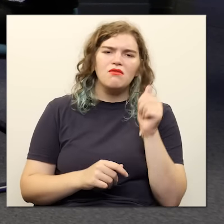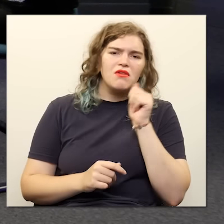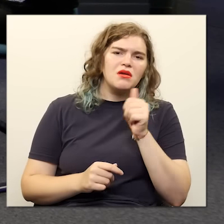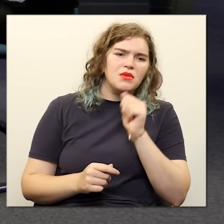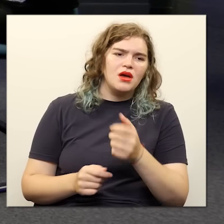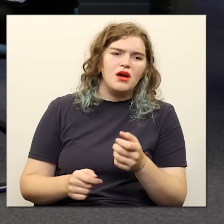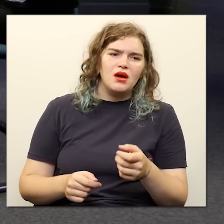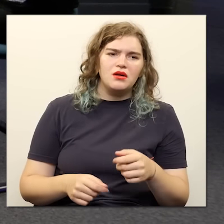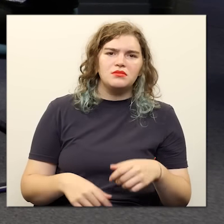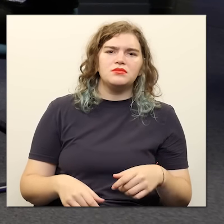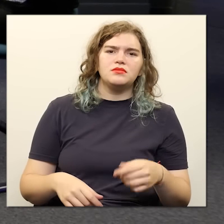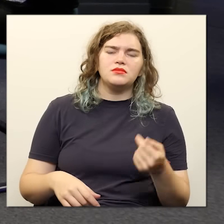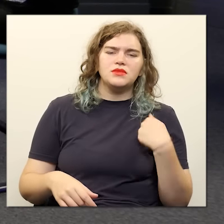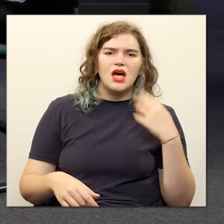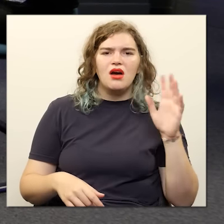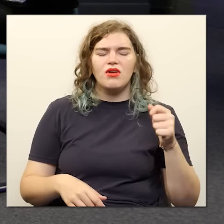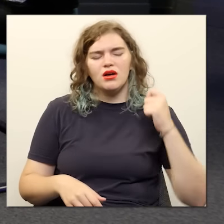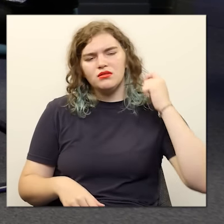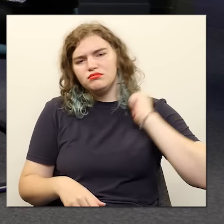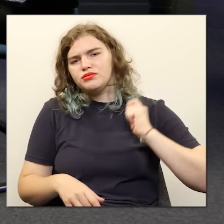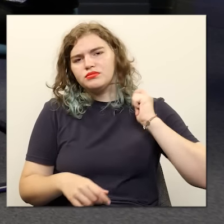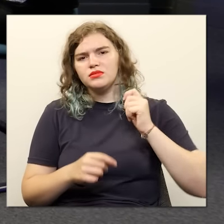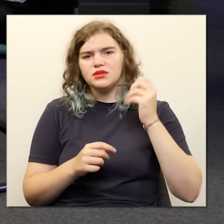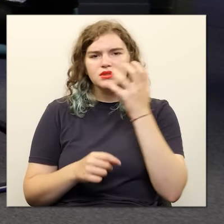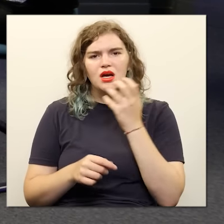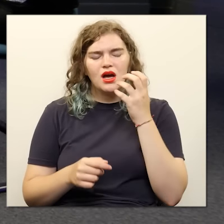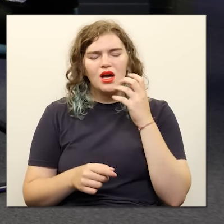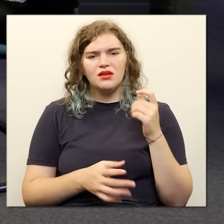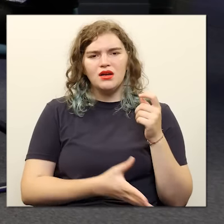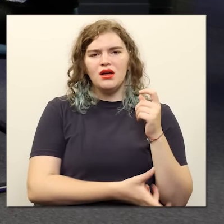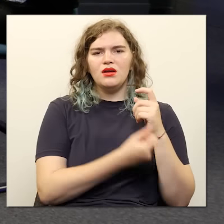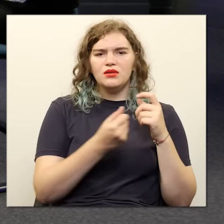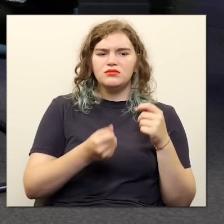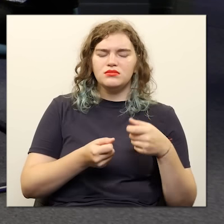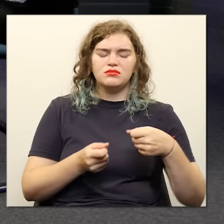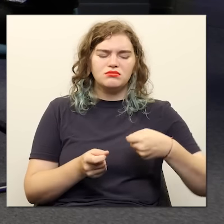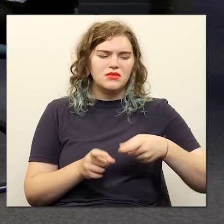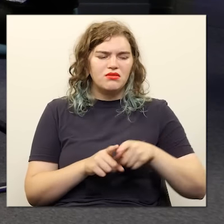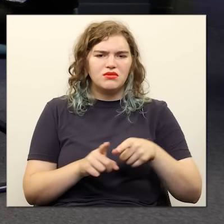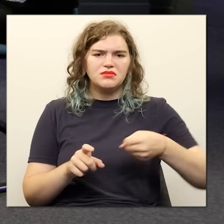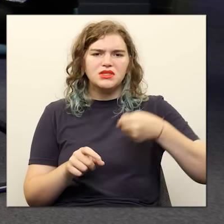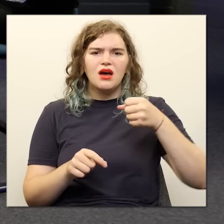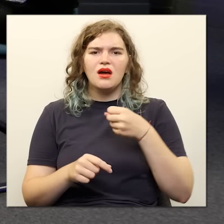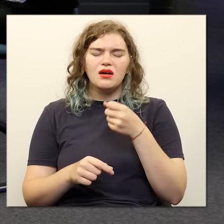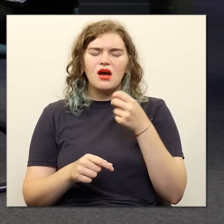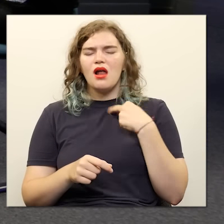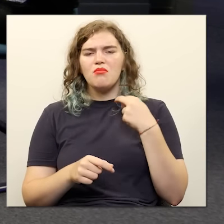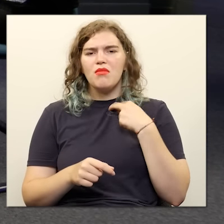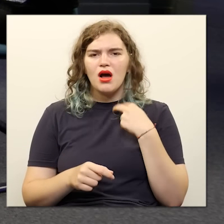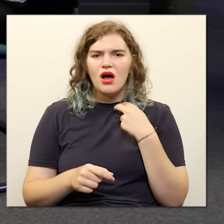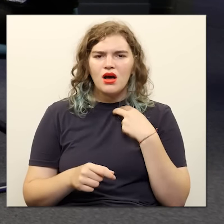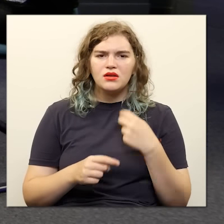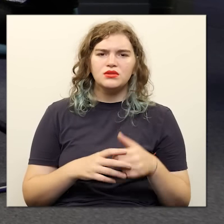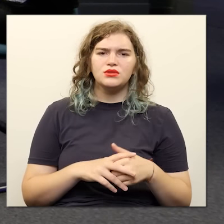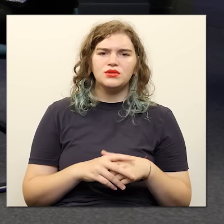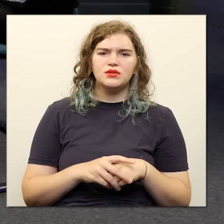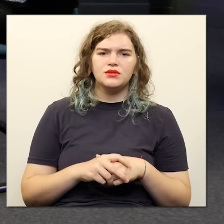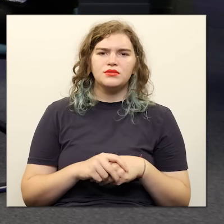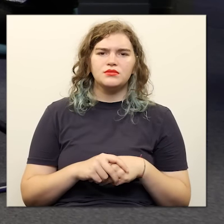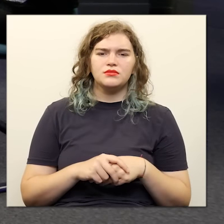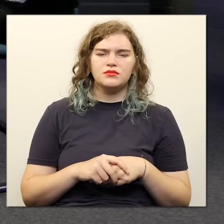femeia jos, avea o deseagă neagră. Și-o scos din desaga aia neagră un săculeț albastru.